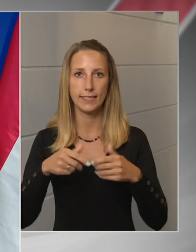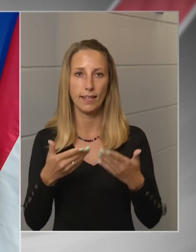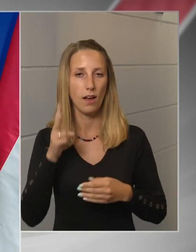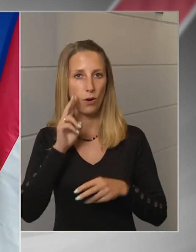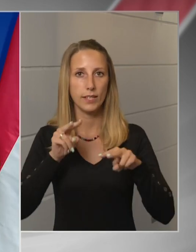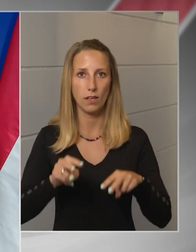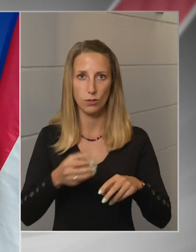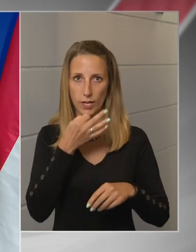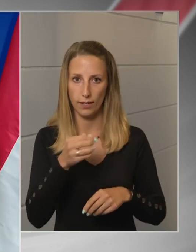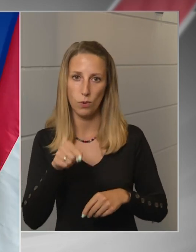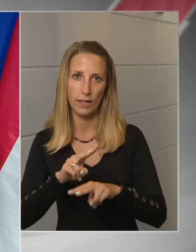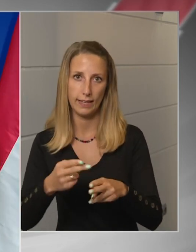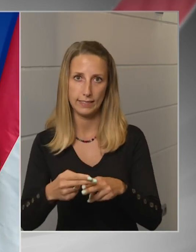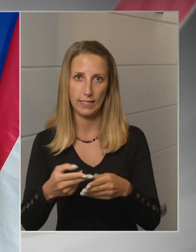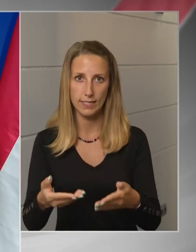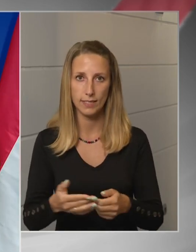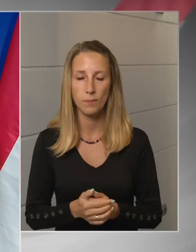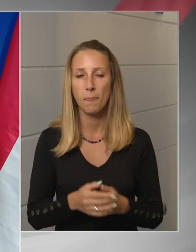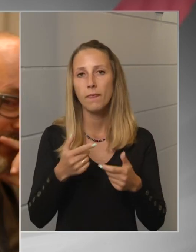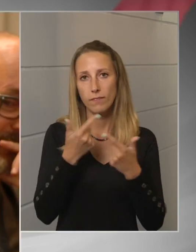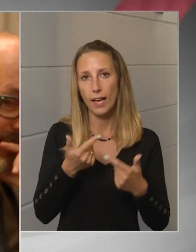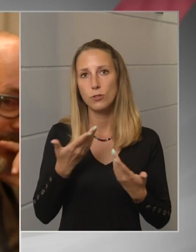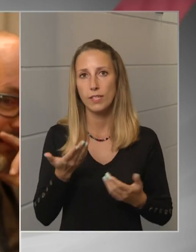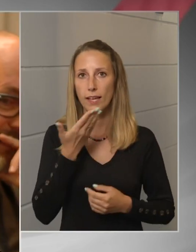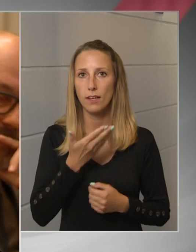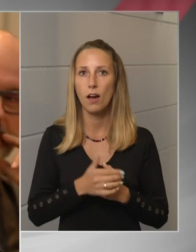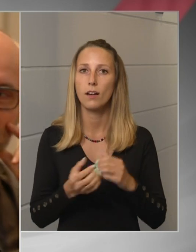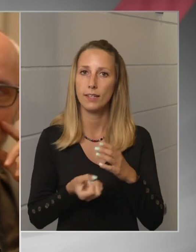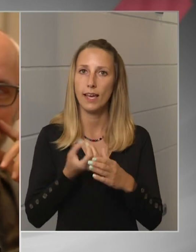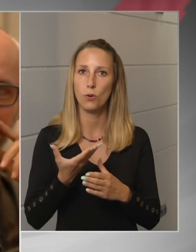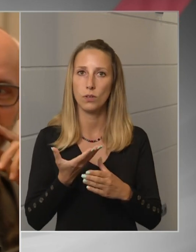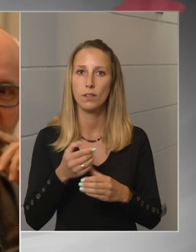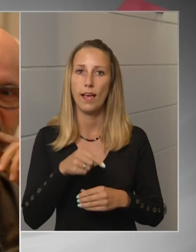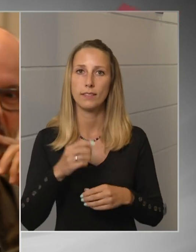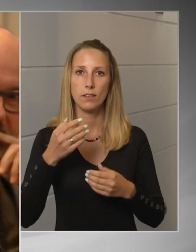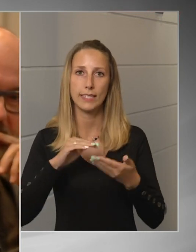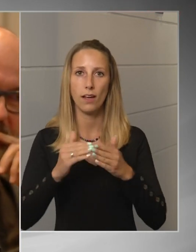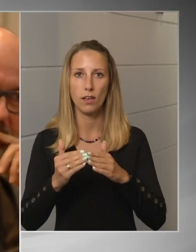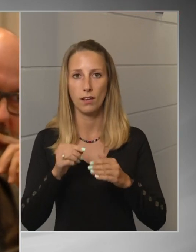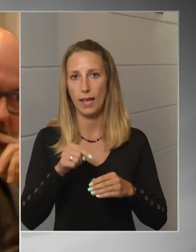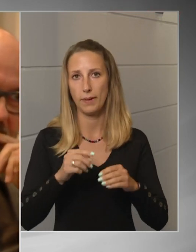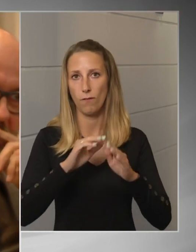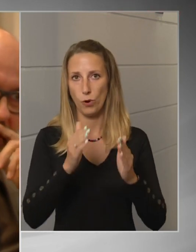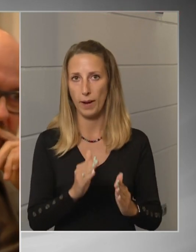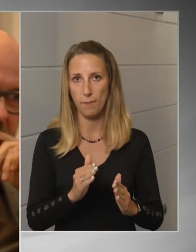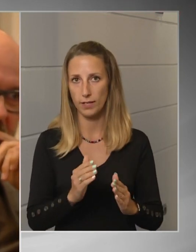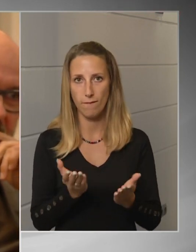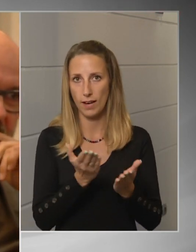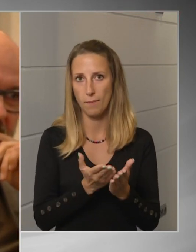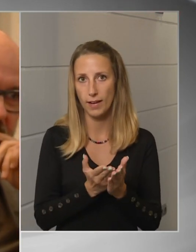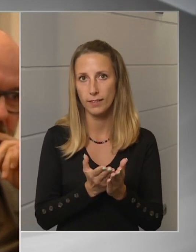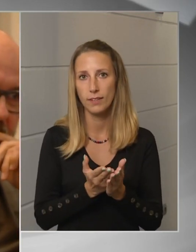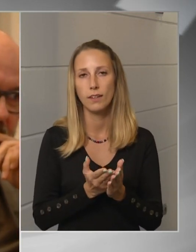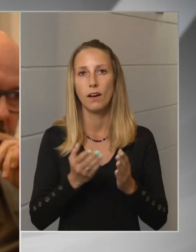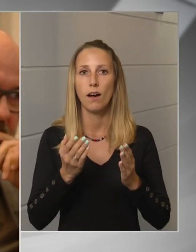egy hatósági kérdés, ott kell tisztázni. Világos, tehát hogyha kiderül, hogy ez az ingatlan ebben a formában nem felel meg a rét és